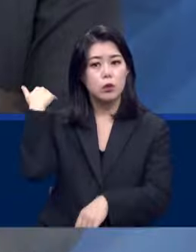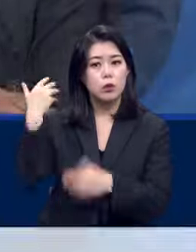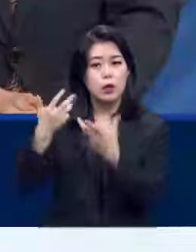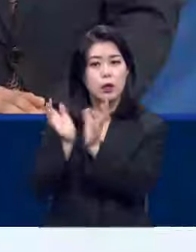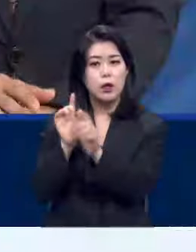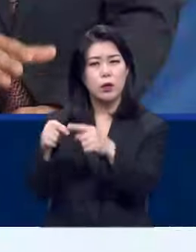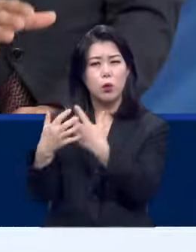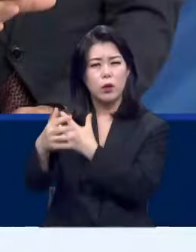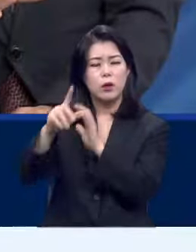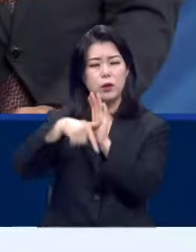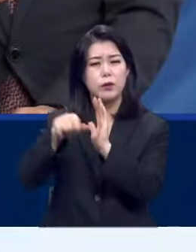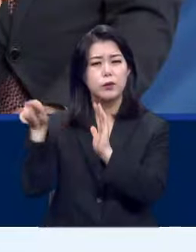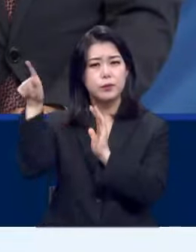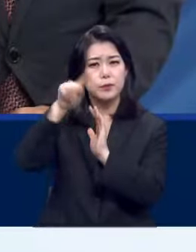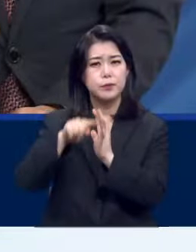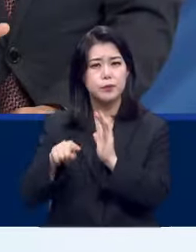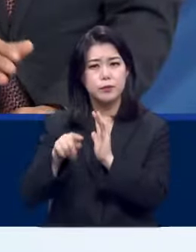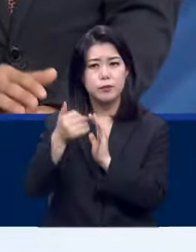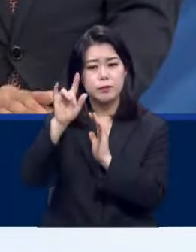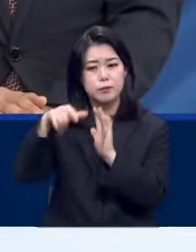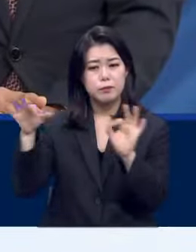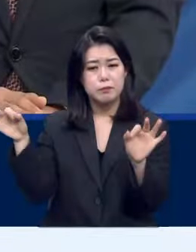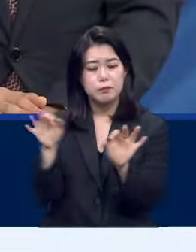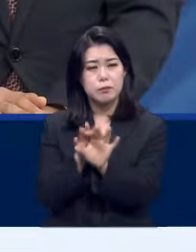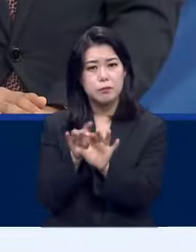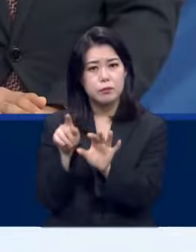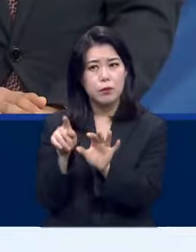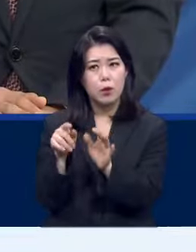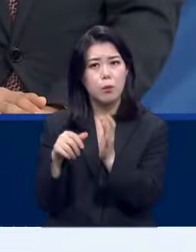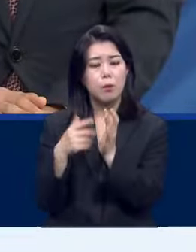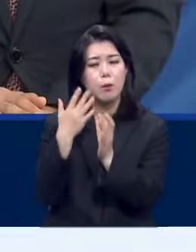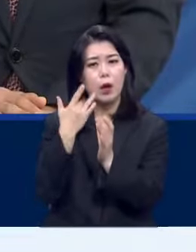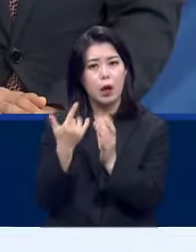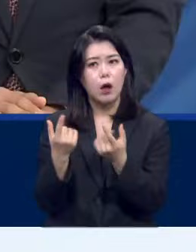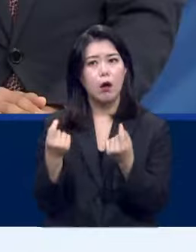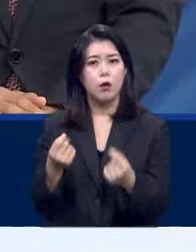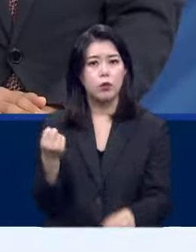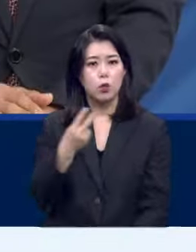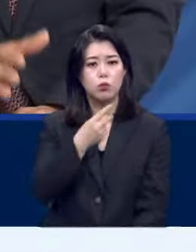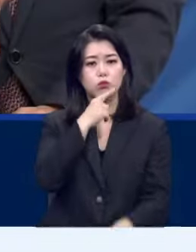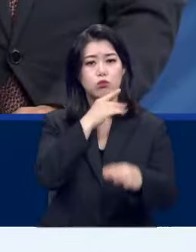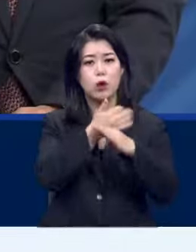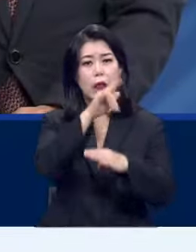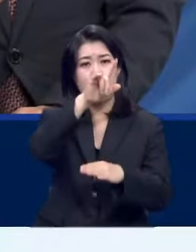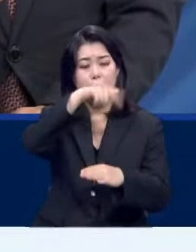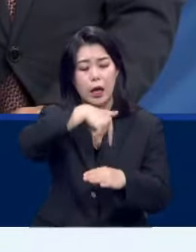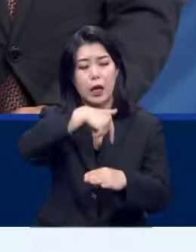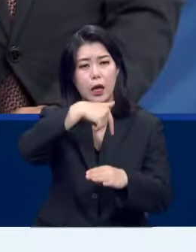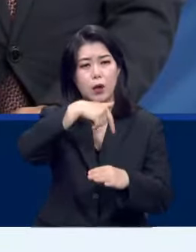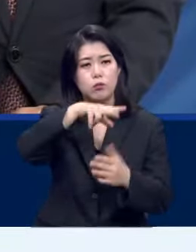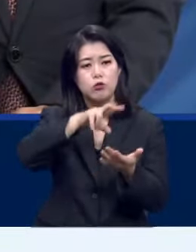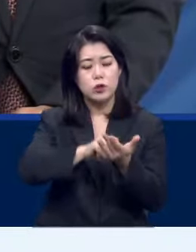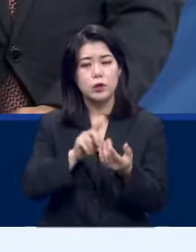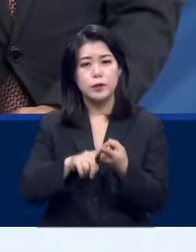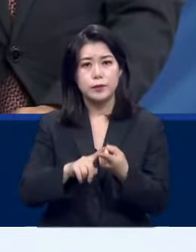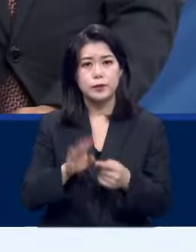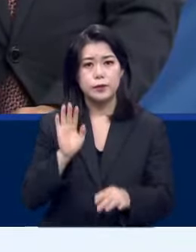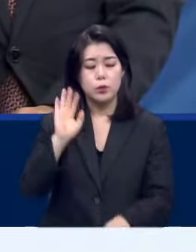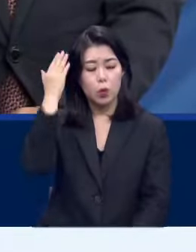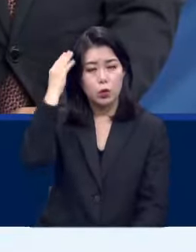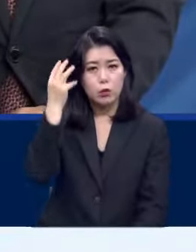할 때도 정광해 완전한 비핵화가 얘기가 좀 빠지고 그리고 또 북핵 문제를 다루는데 있어서 현실적인 건 근데 사실은